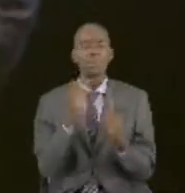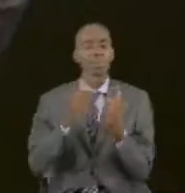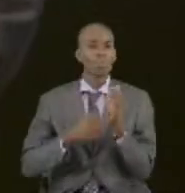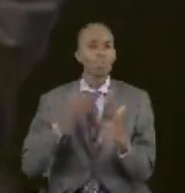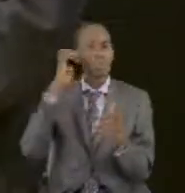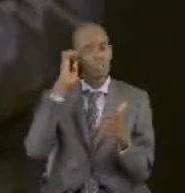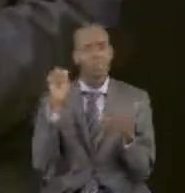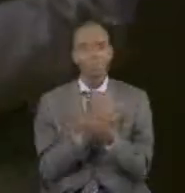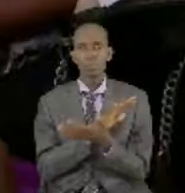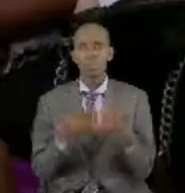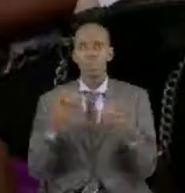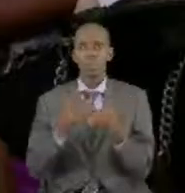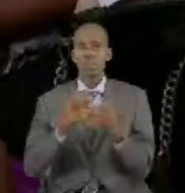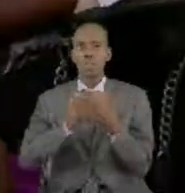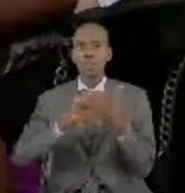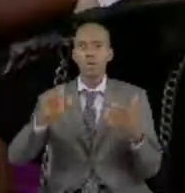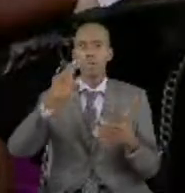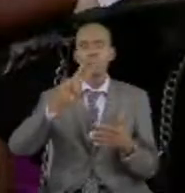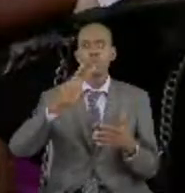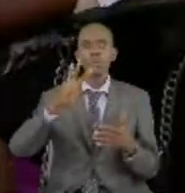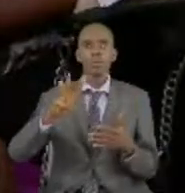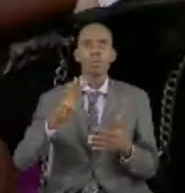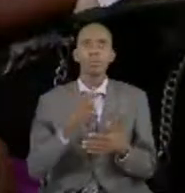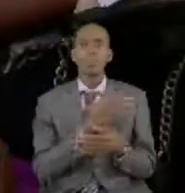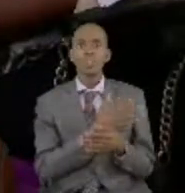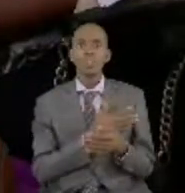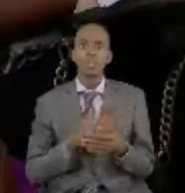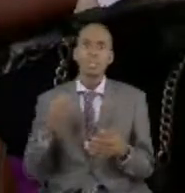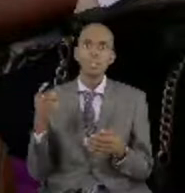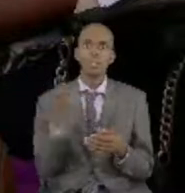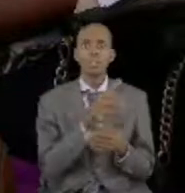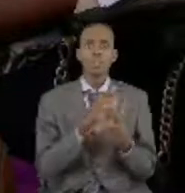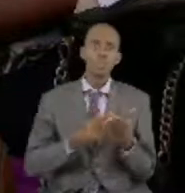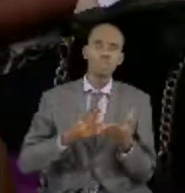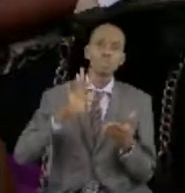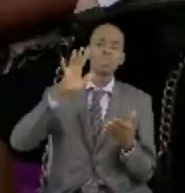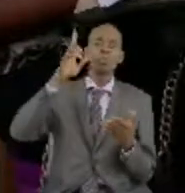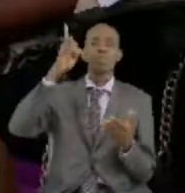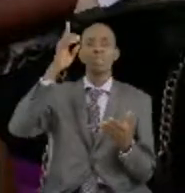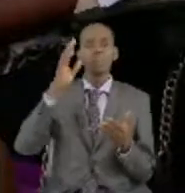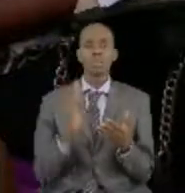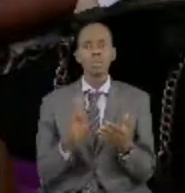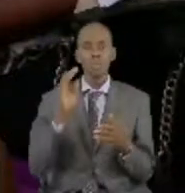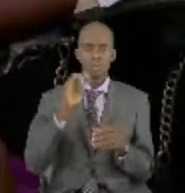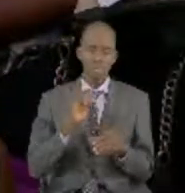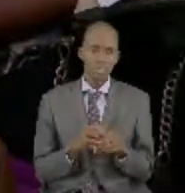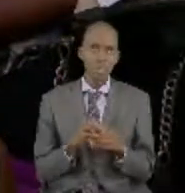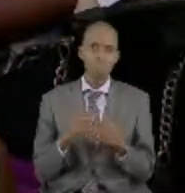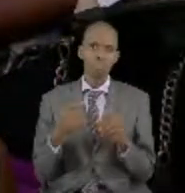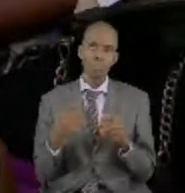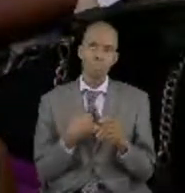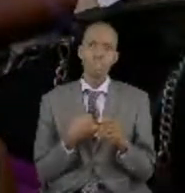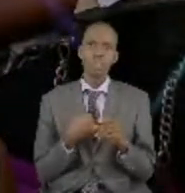maintenant dans le verset 24 et elle brille fier dieu à mon sujet